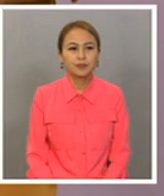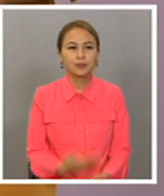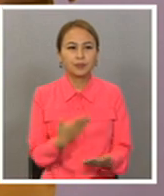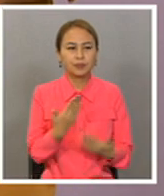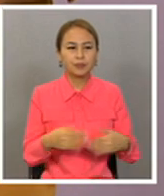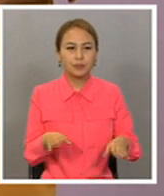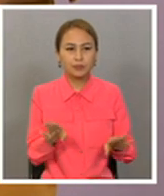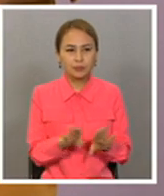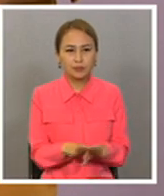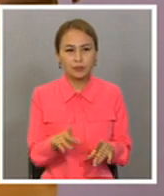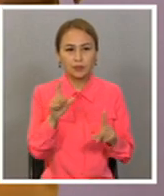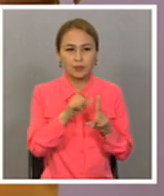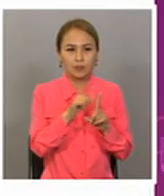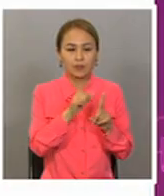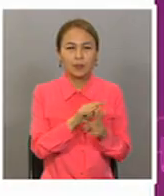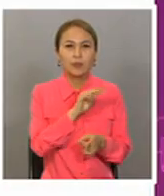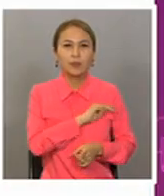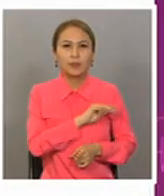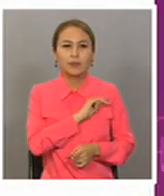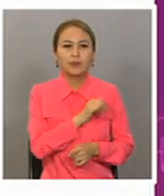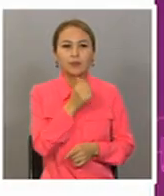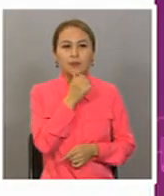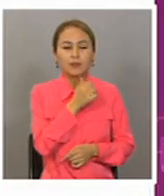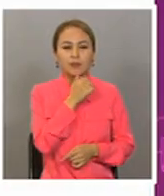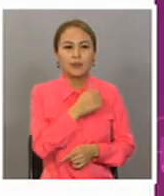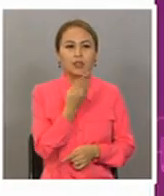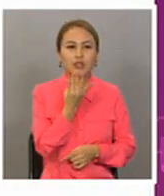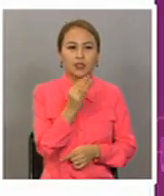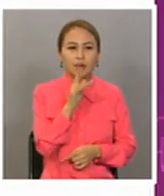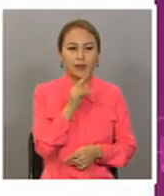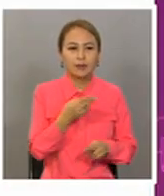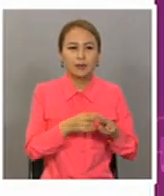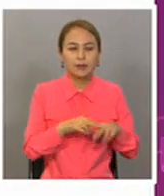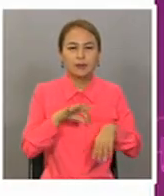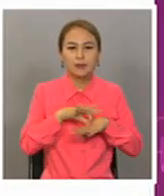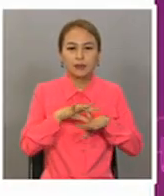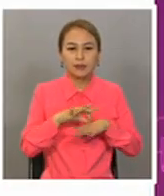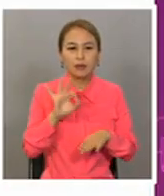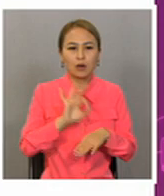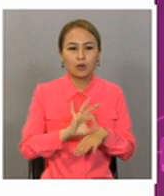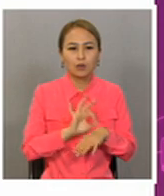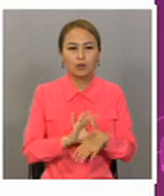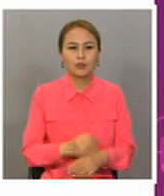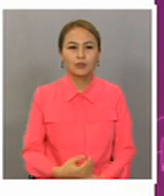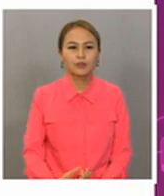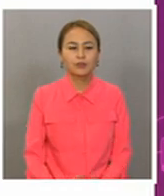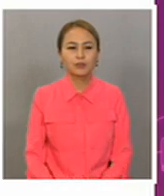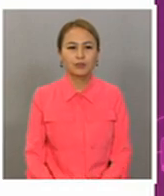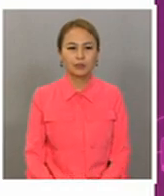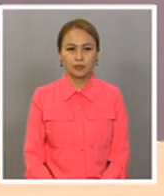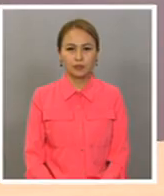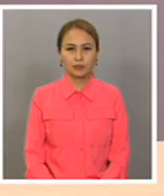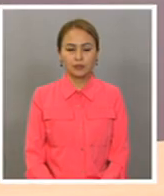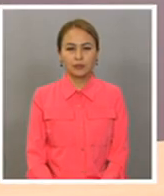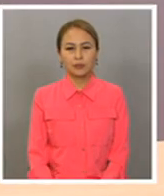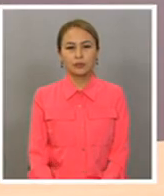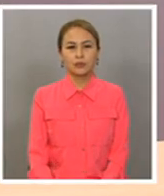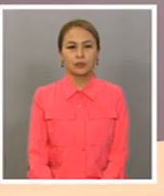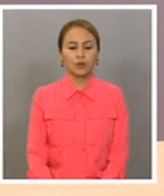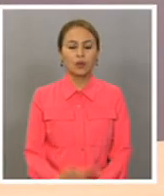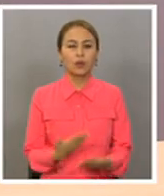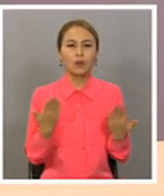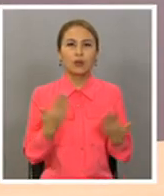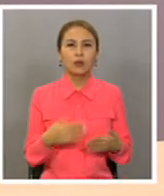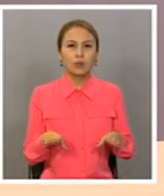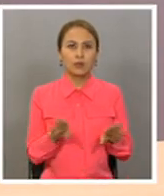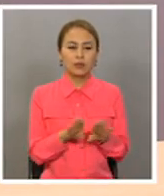балалар, сөздікпен жұмыс жасап көрейік. Мәтіндегі шиқан сөзі тері ауруының атауы екен. Олай болса